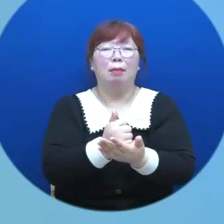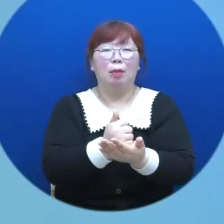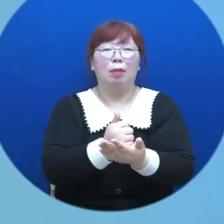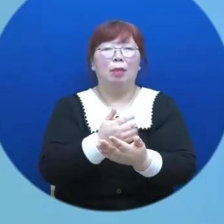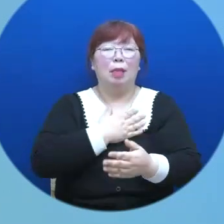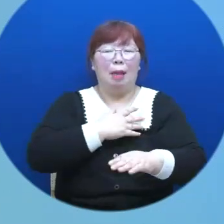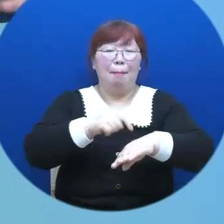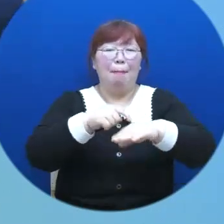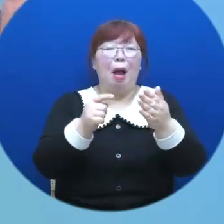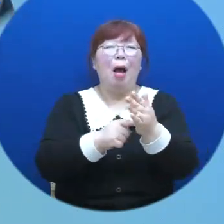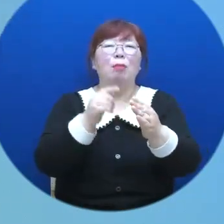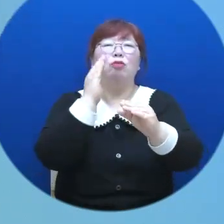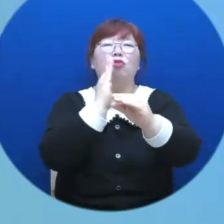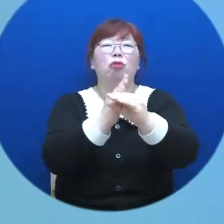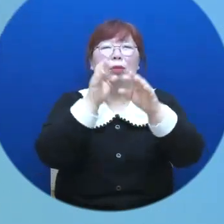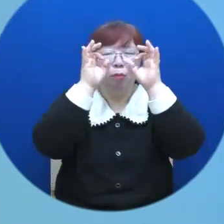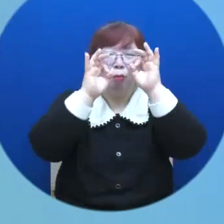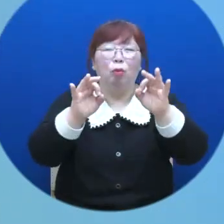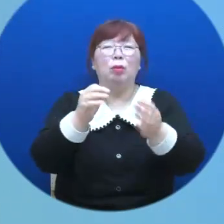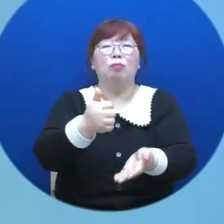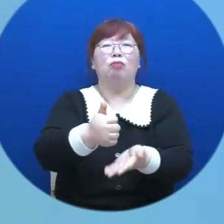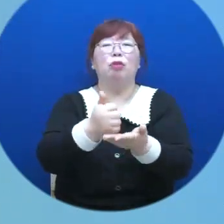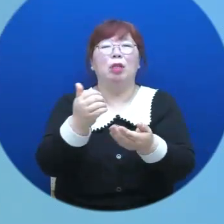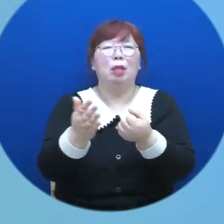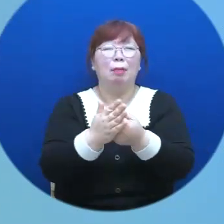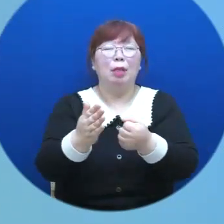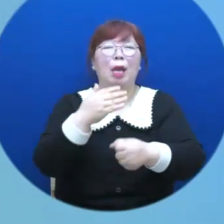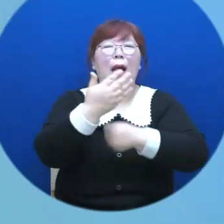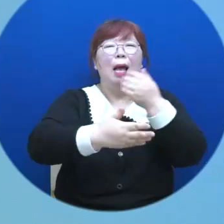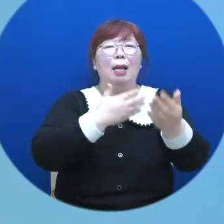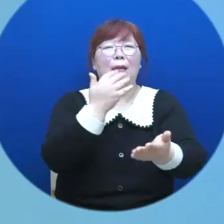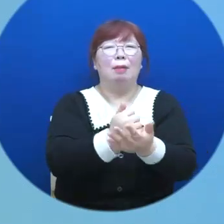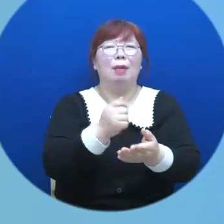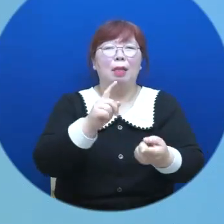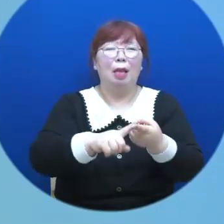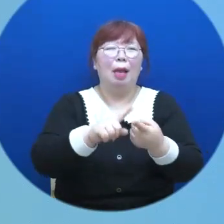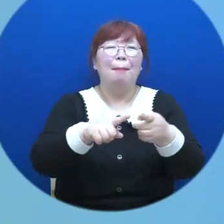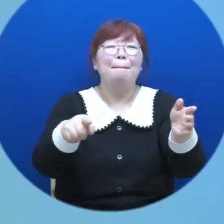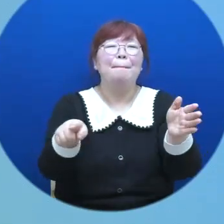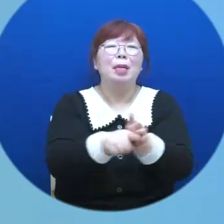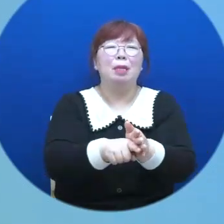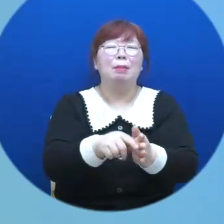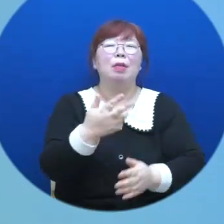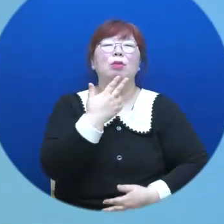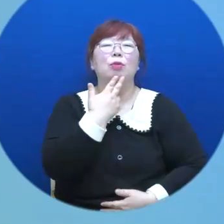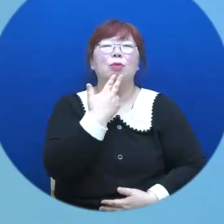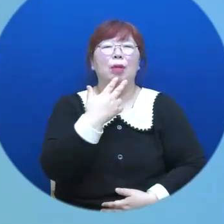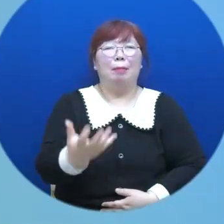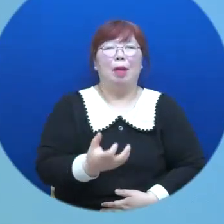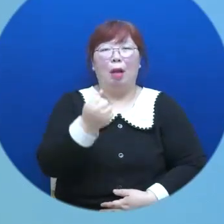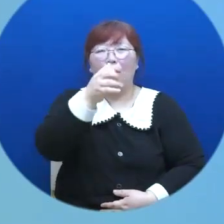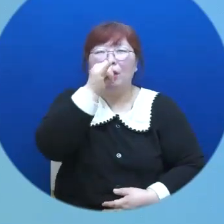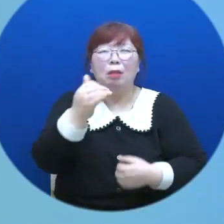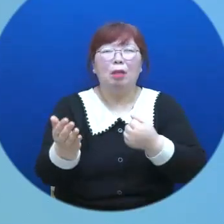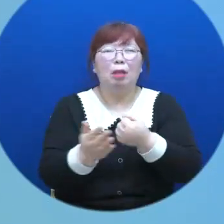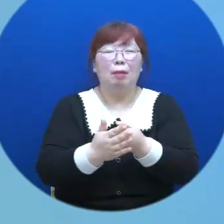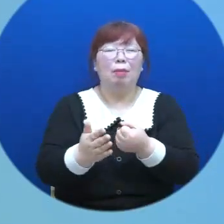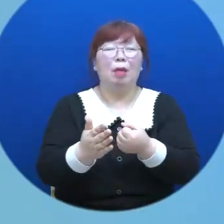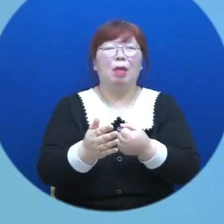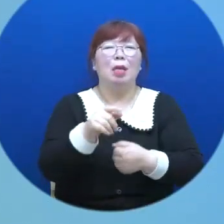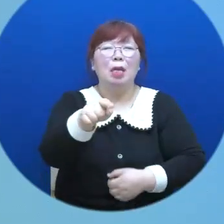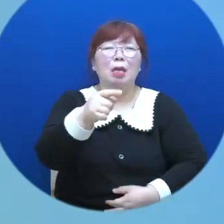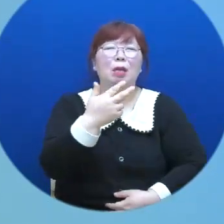분이시잖아요. 이런 마음의 중심에 하나님을 향한 믿음을 요셉이 갖고 있었기 때문에 이 요셉에